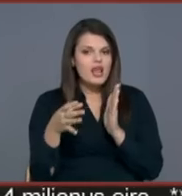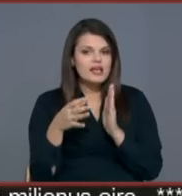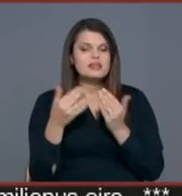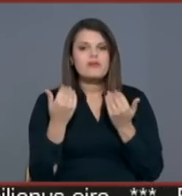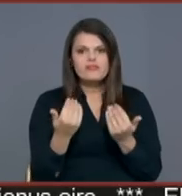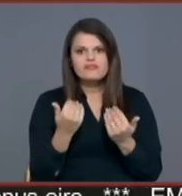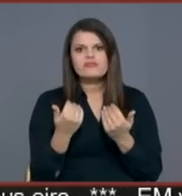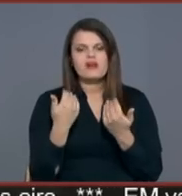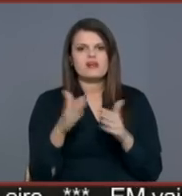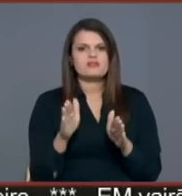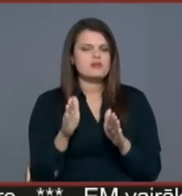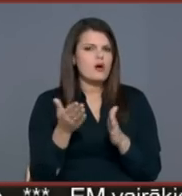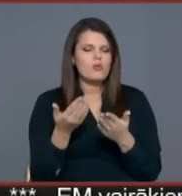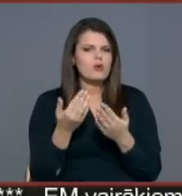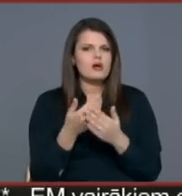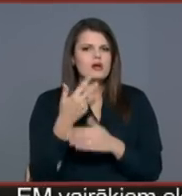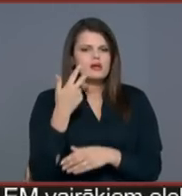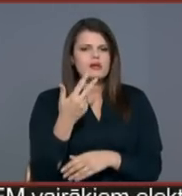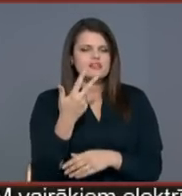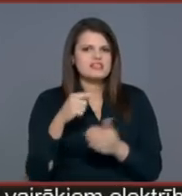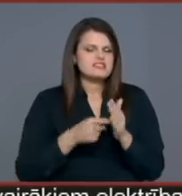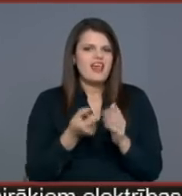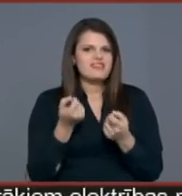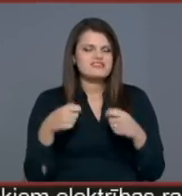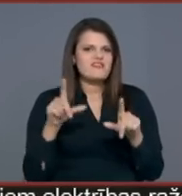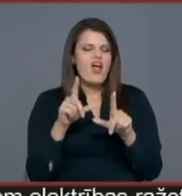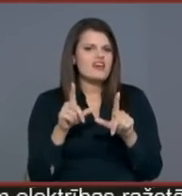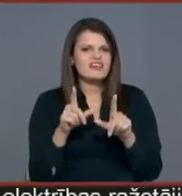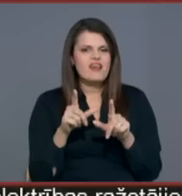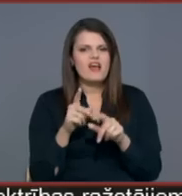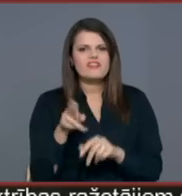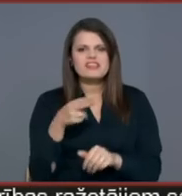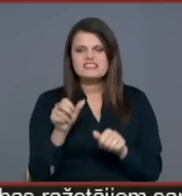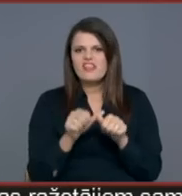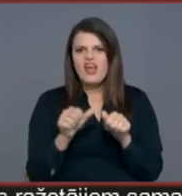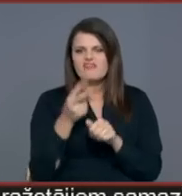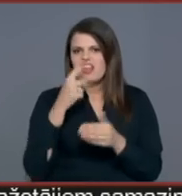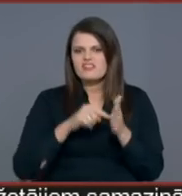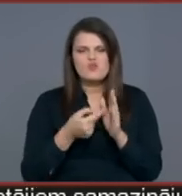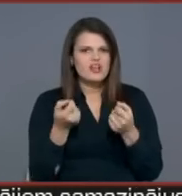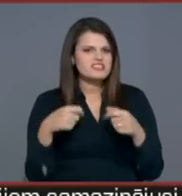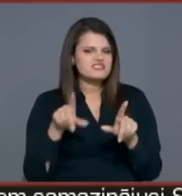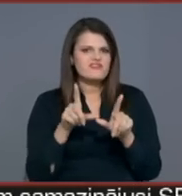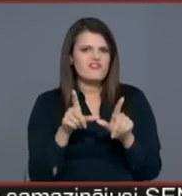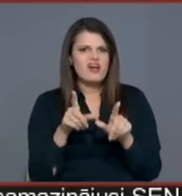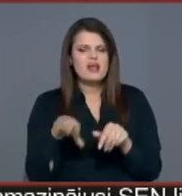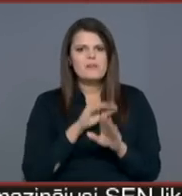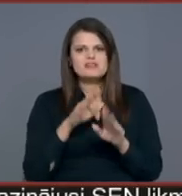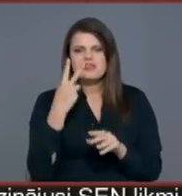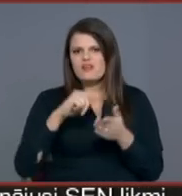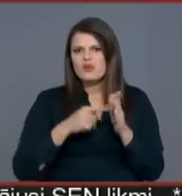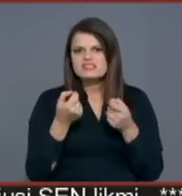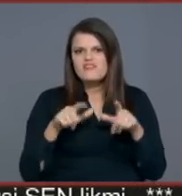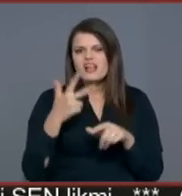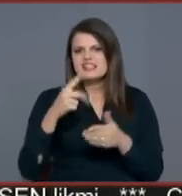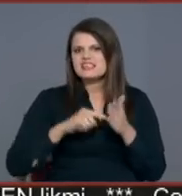Un tagad cik tad ir mums? 3 reizes vairāk. Dīzeļa degviela 2 reizes vairāk. Tātad bez pa 2 reizes vairāk un